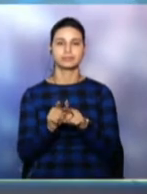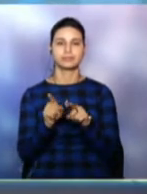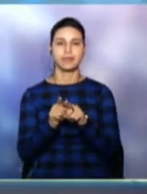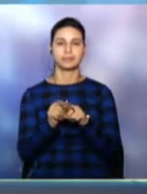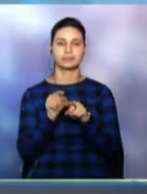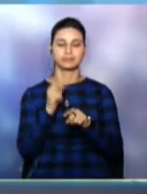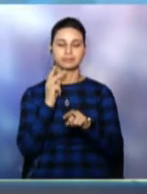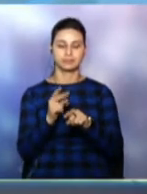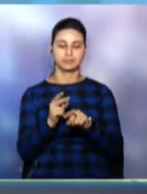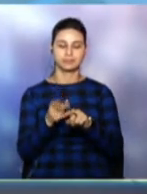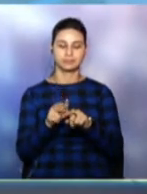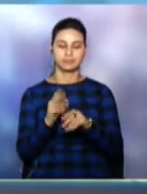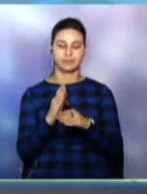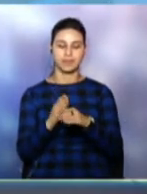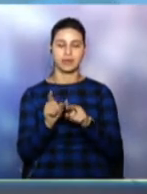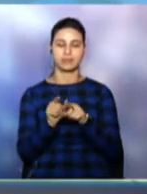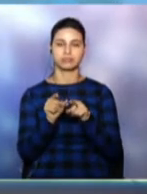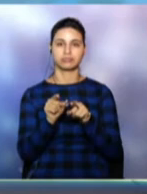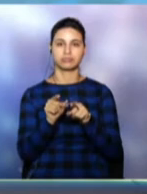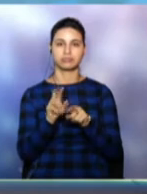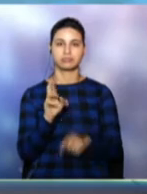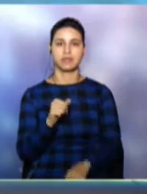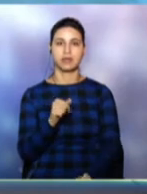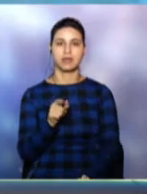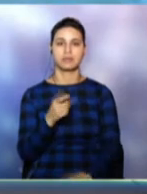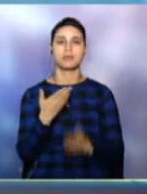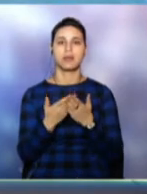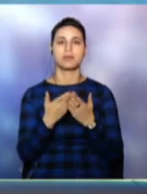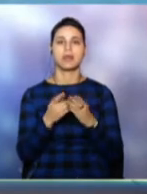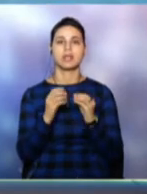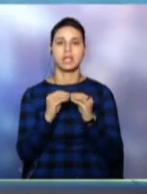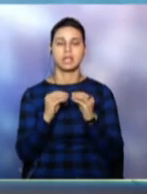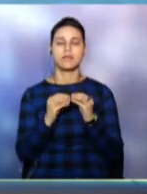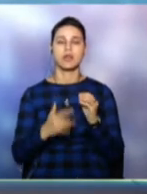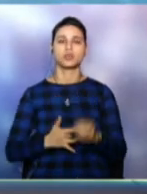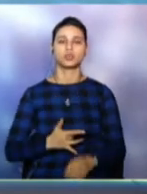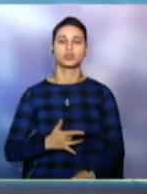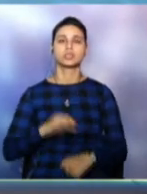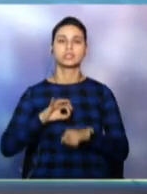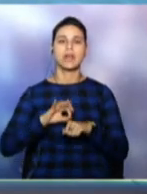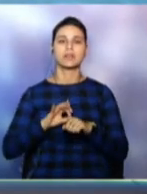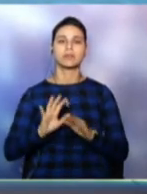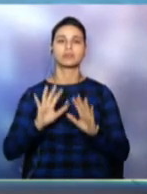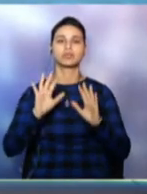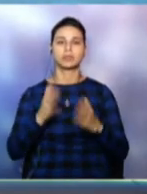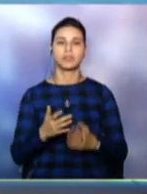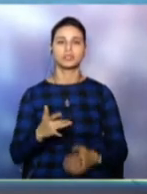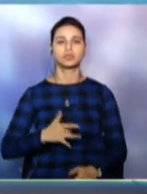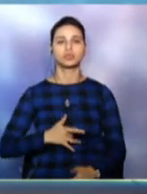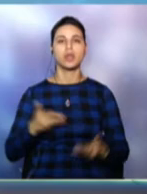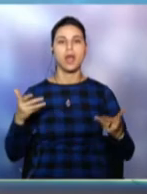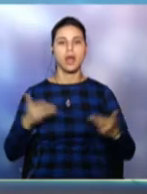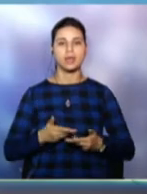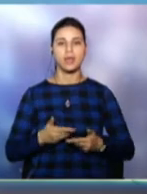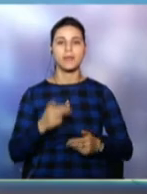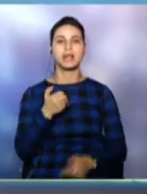მოდელი არის სიმულატორი და თქვათ იგივე კუჭის დაავადებების შემთხვევაში, გასტრიტის შემთხვევაში,